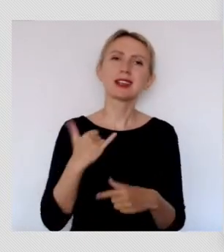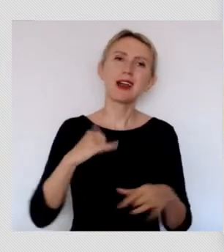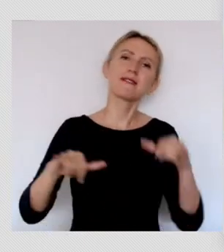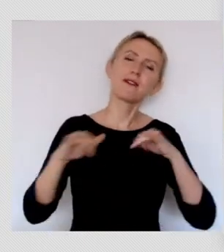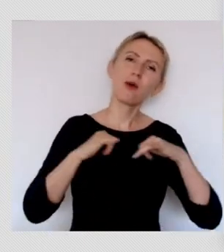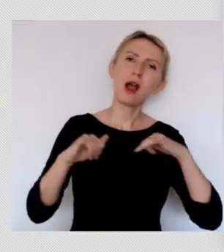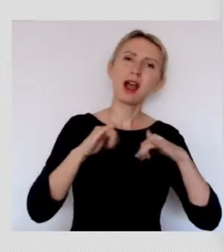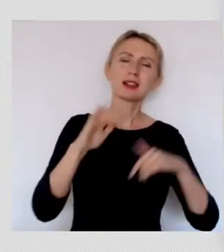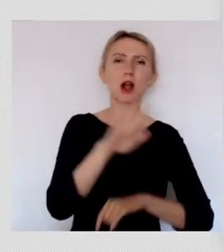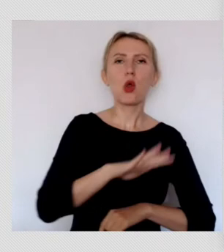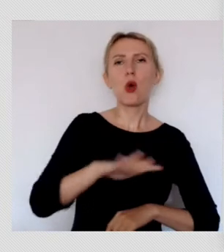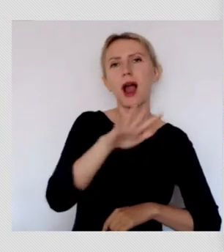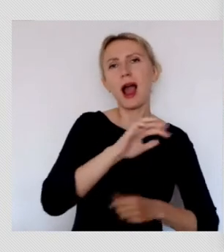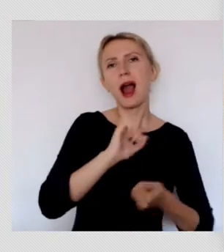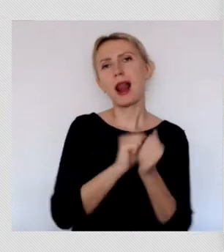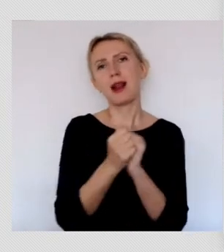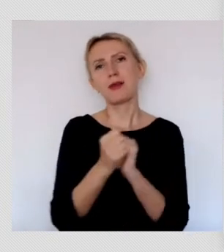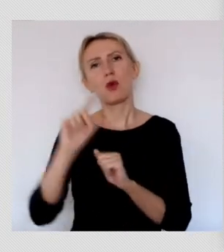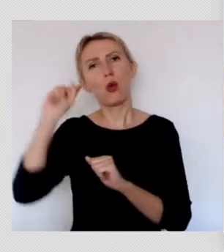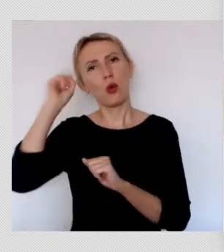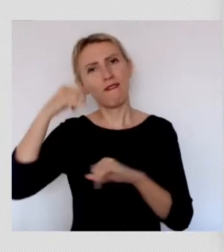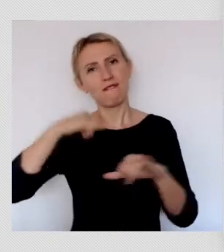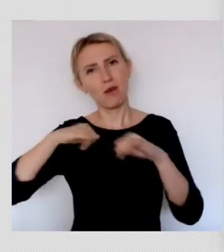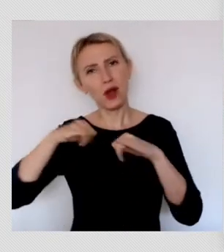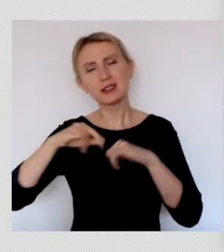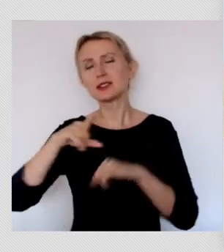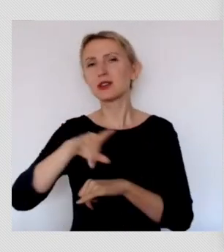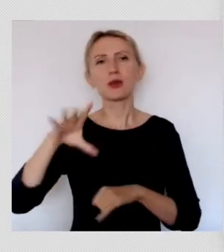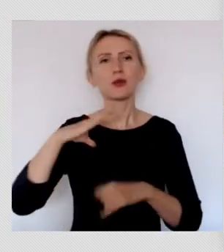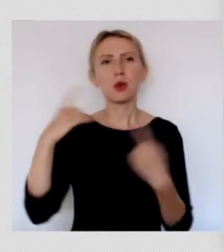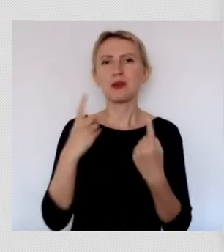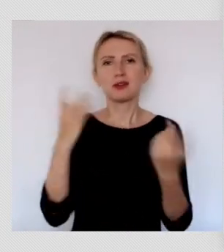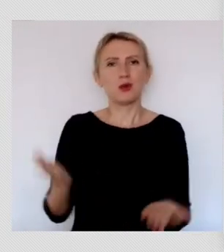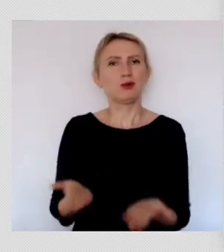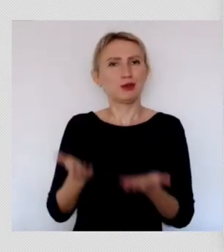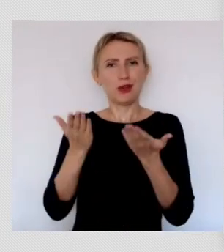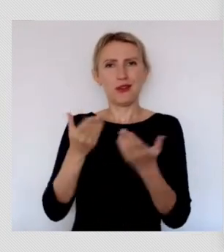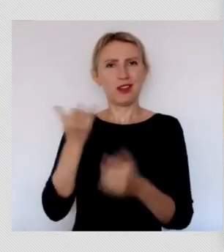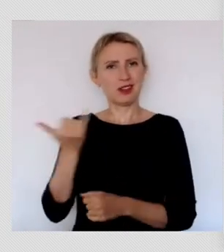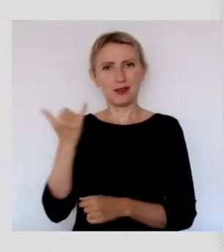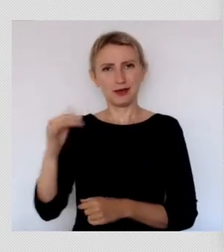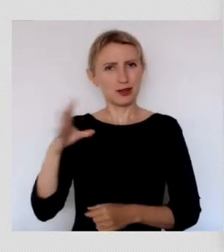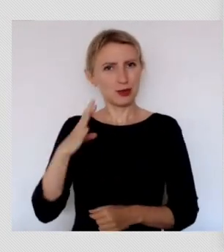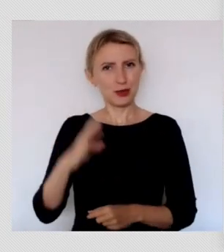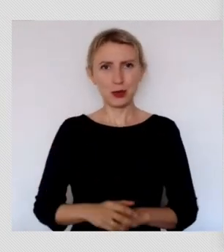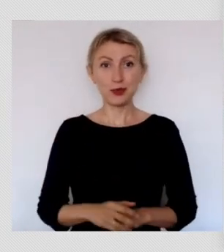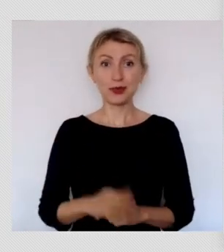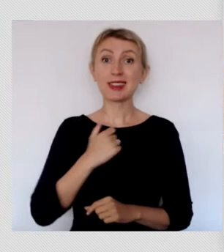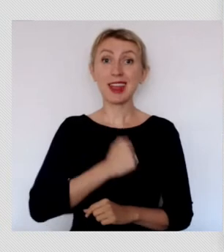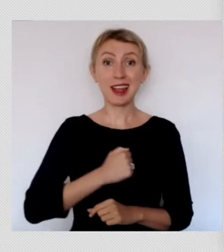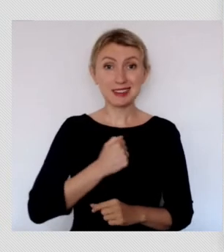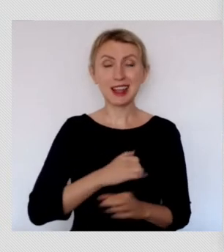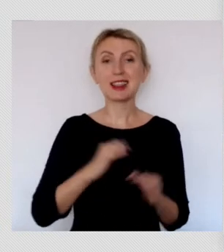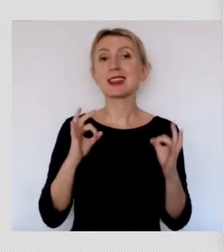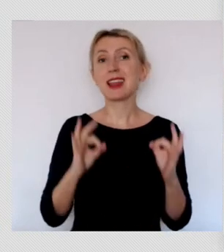władza lokalna, czy to władza centralna, była w sytuacji uprzywilejowanej. Niestety w tej